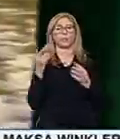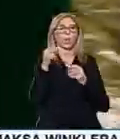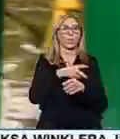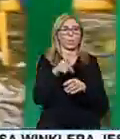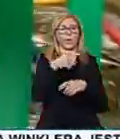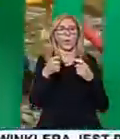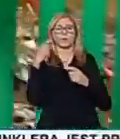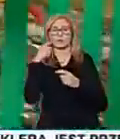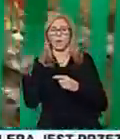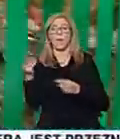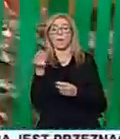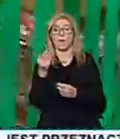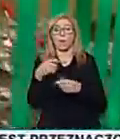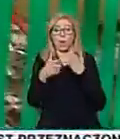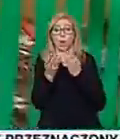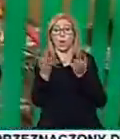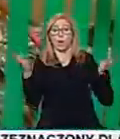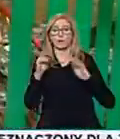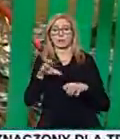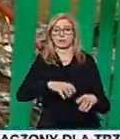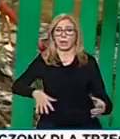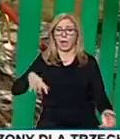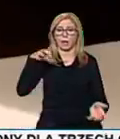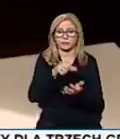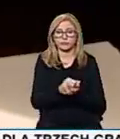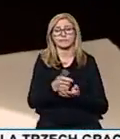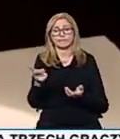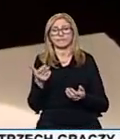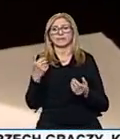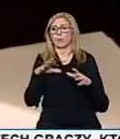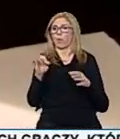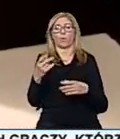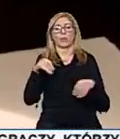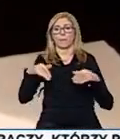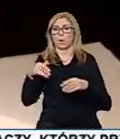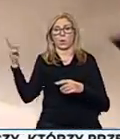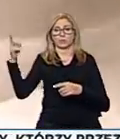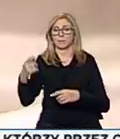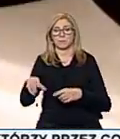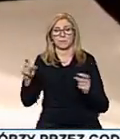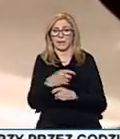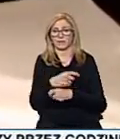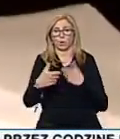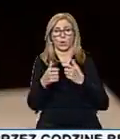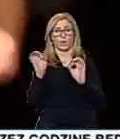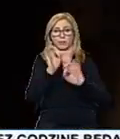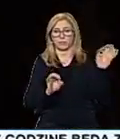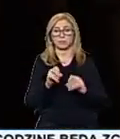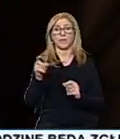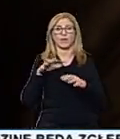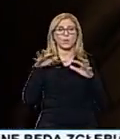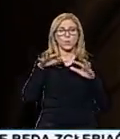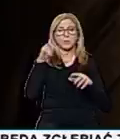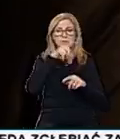wycofują się, gdy słyszą, że pieniądze na ogrodzenie wyłożyć muszą sami mieszkańcy, bo nie może być to zrobione w ramach funduszu remontowego.